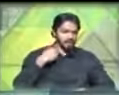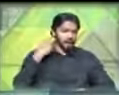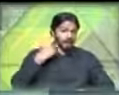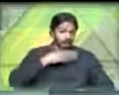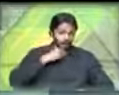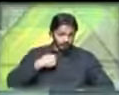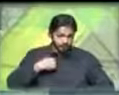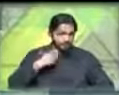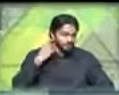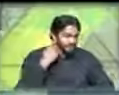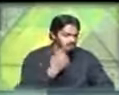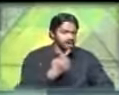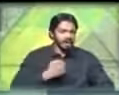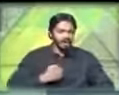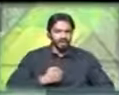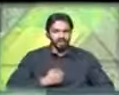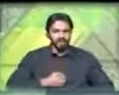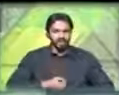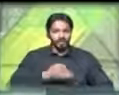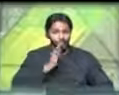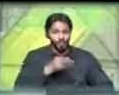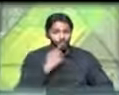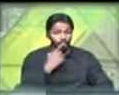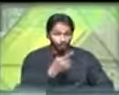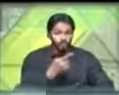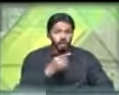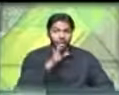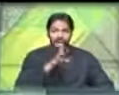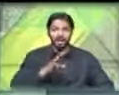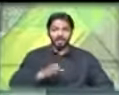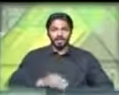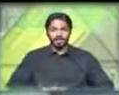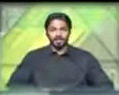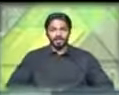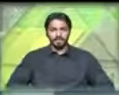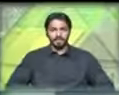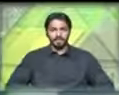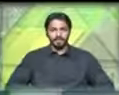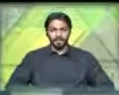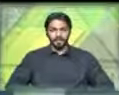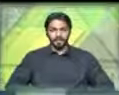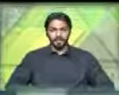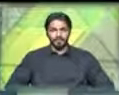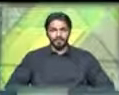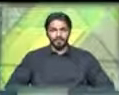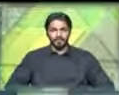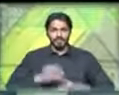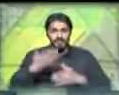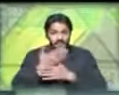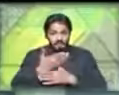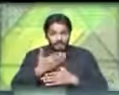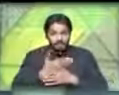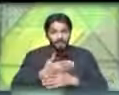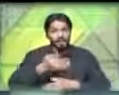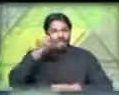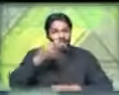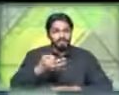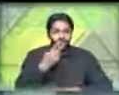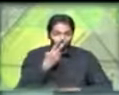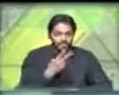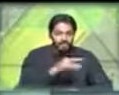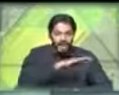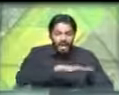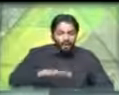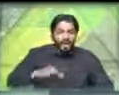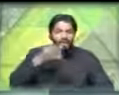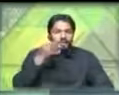وأنت والده أن تتكبر عليه، أنت تغرس فيه الكبر من حيث لا تدري، وتغرس فيه بطر الحق ورد